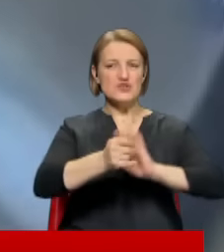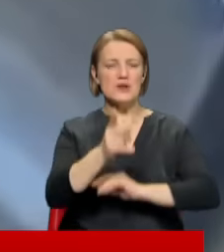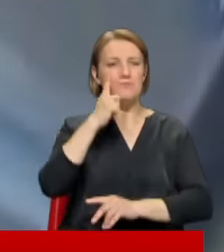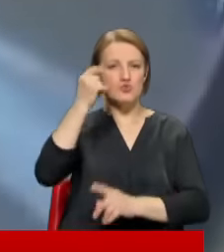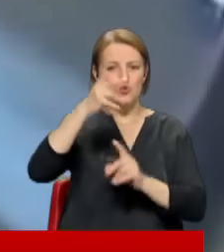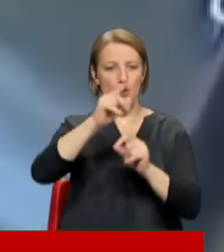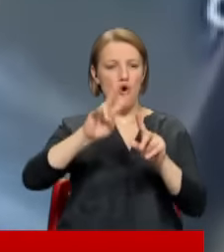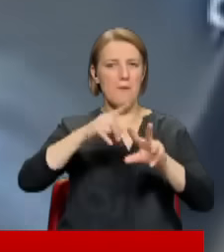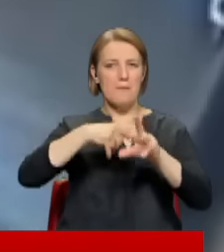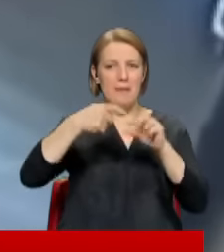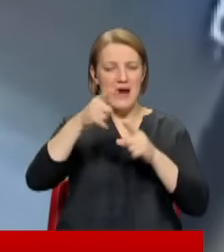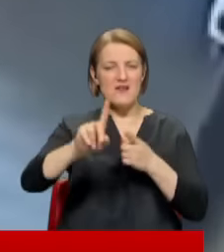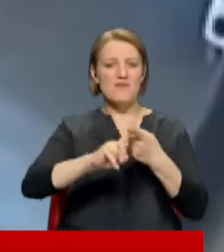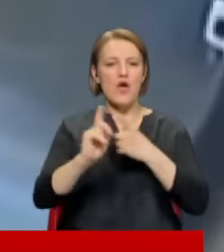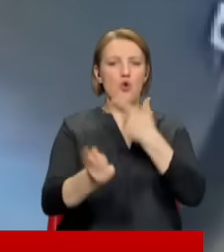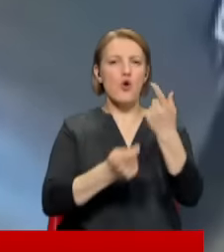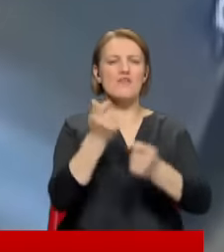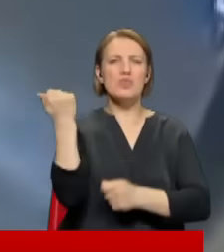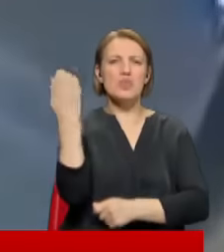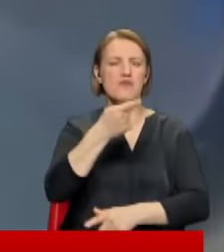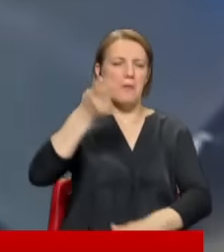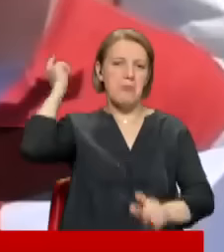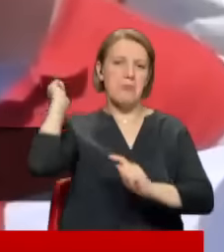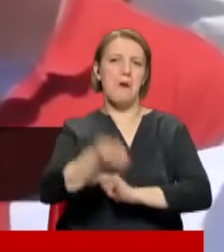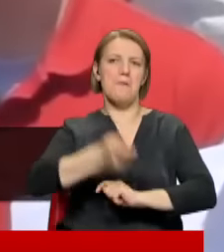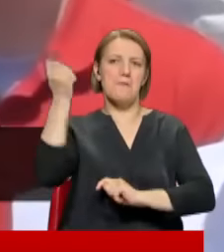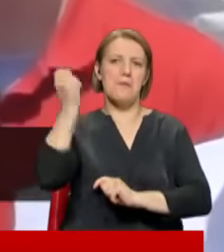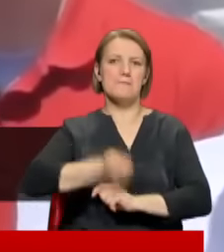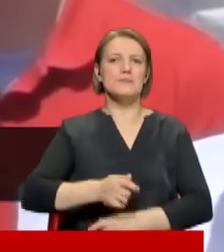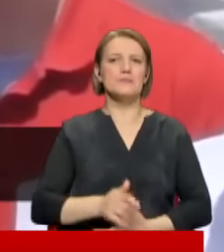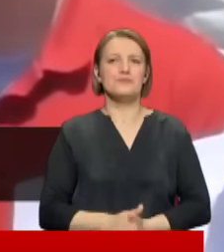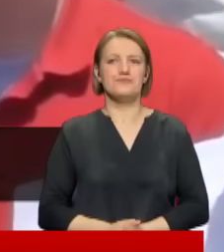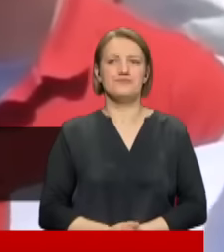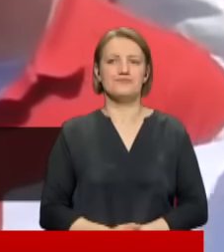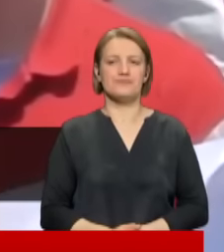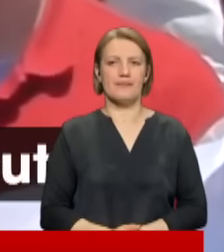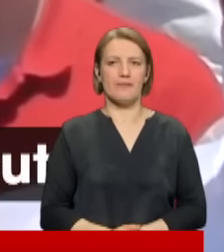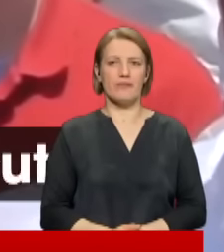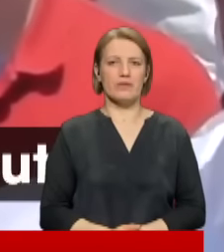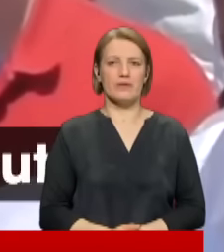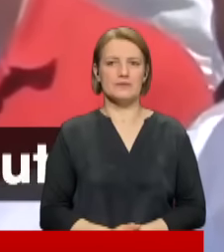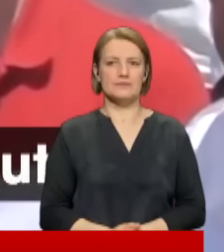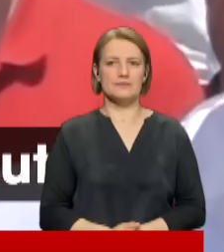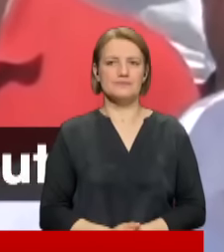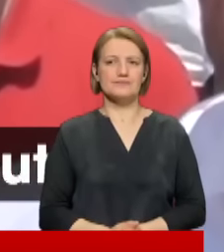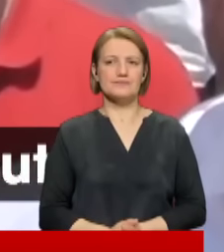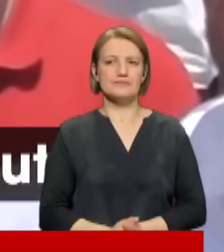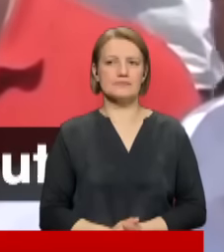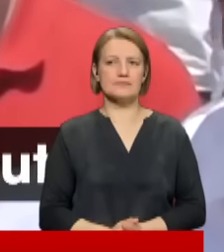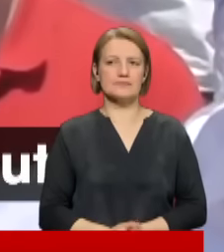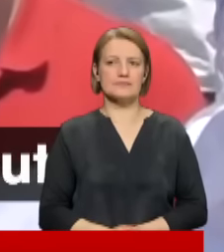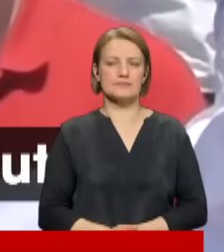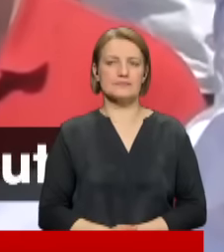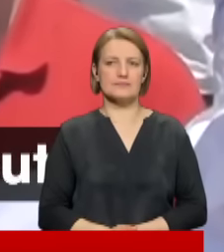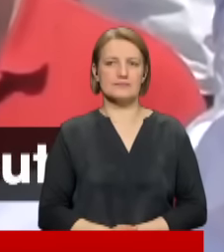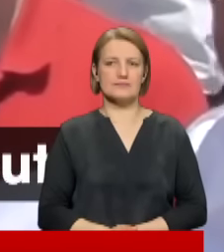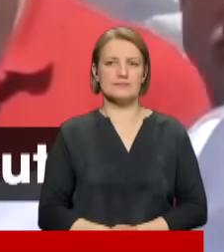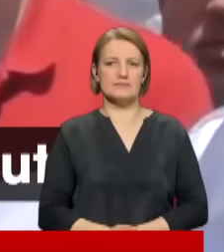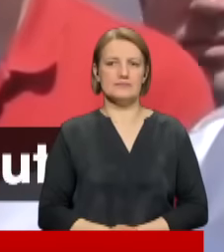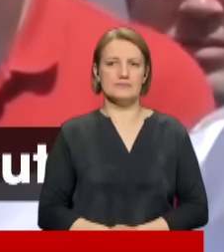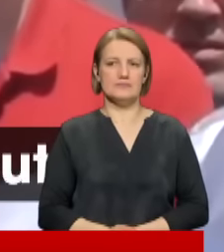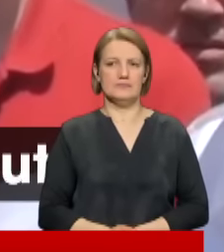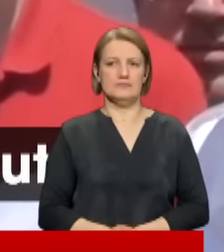müdür Ömer Atılgan ve görevlilere defalarca vurdular. Cebinden kocaman kalın bir zincir hazırlıklı gelmiş. Ucunda kocaman bir